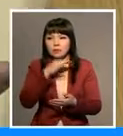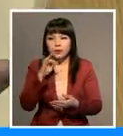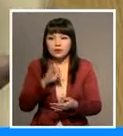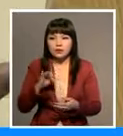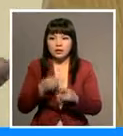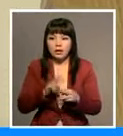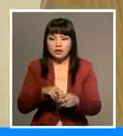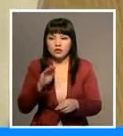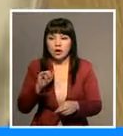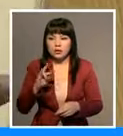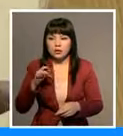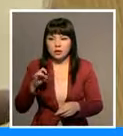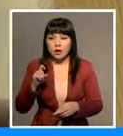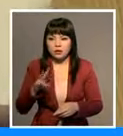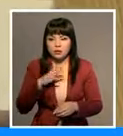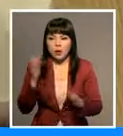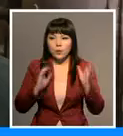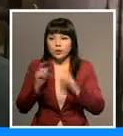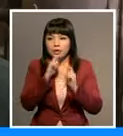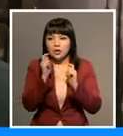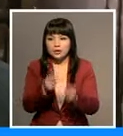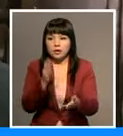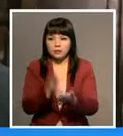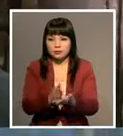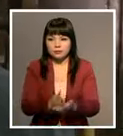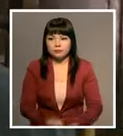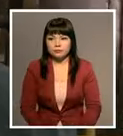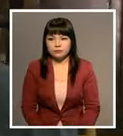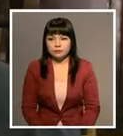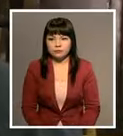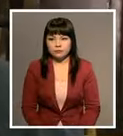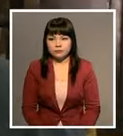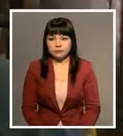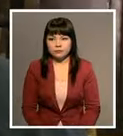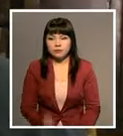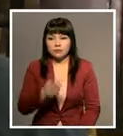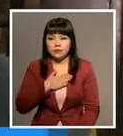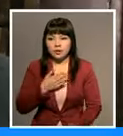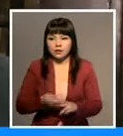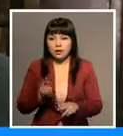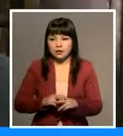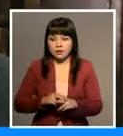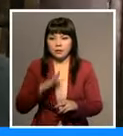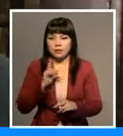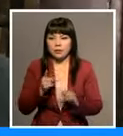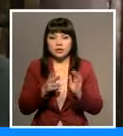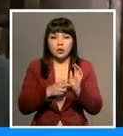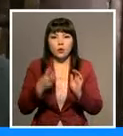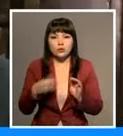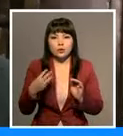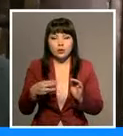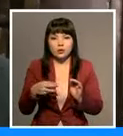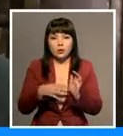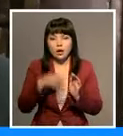таптық. Ол Жәңгір ханның университетке берген сыйы. Передал Жәңгір хан, к сожалению, не остались в Казани. Жәңгір хан 1839